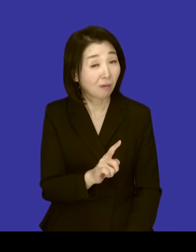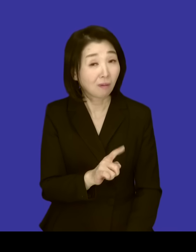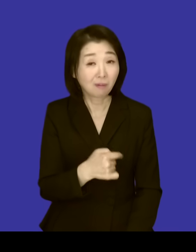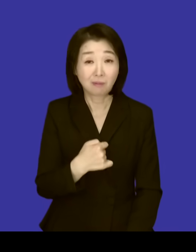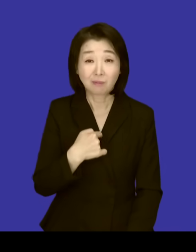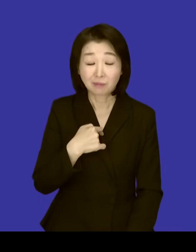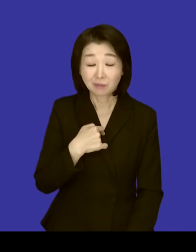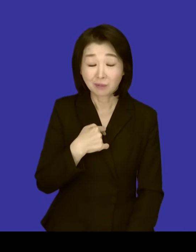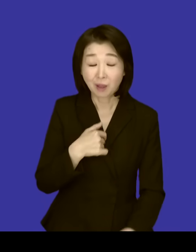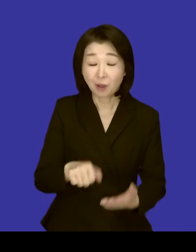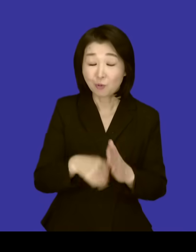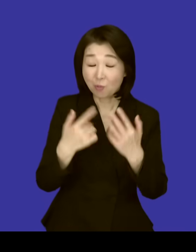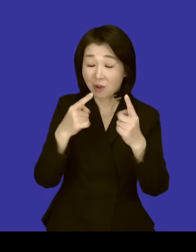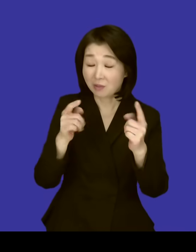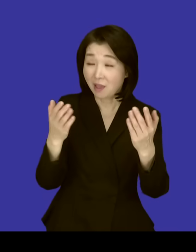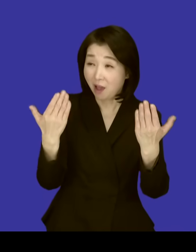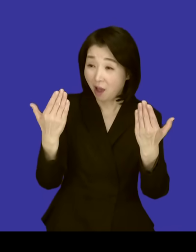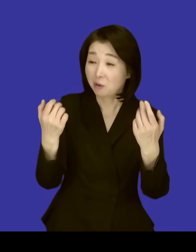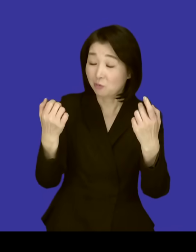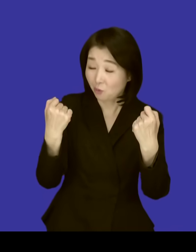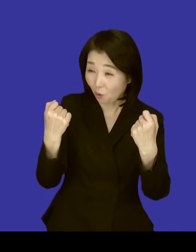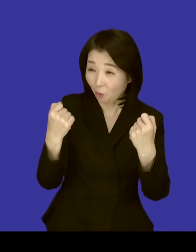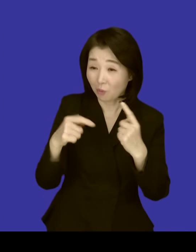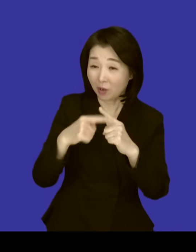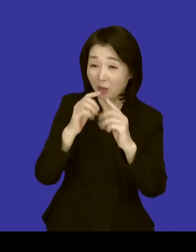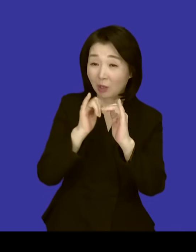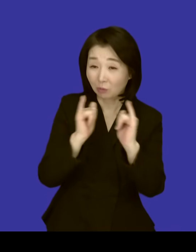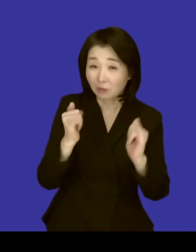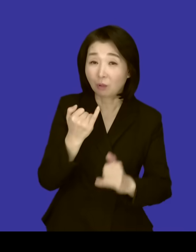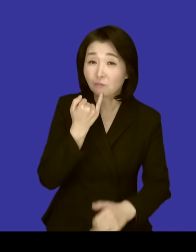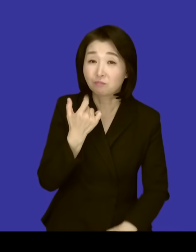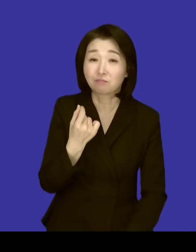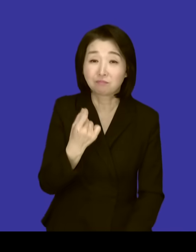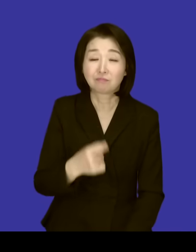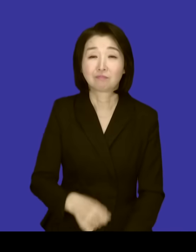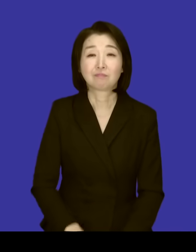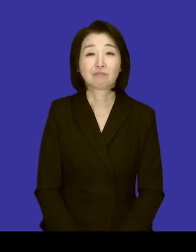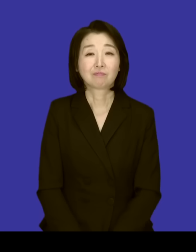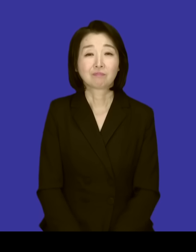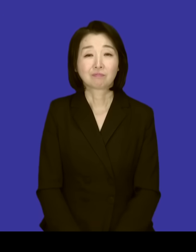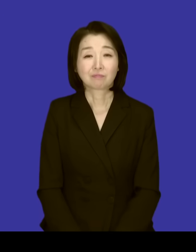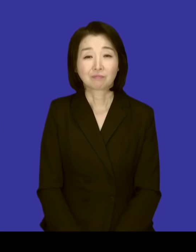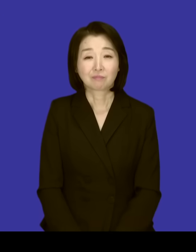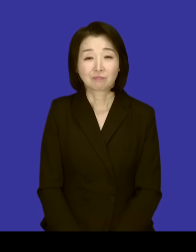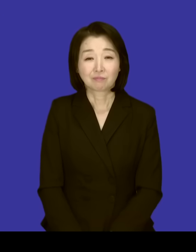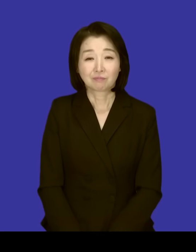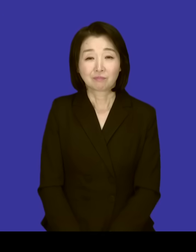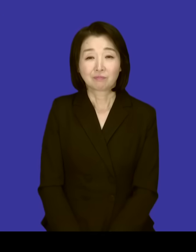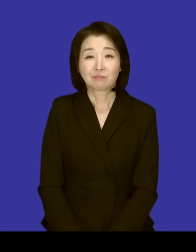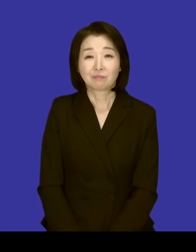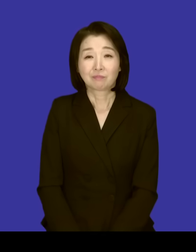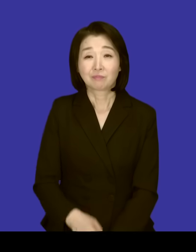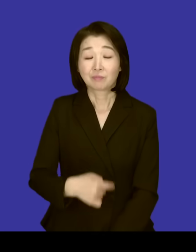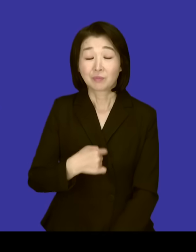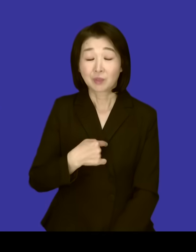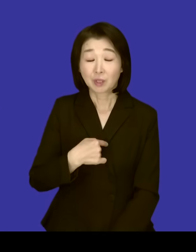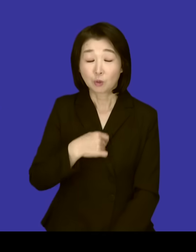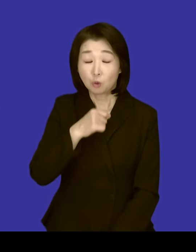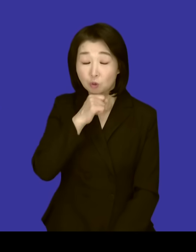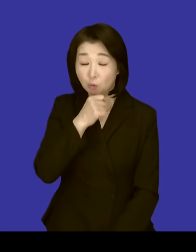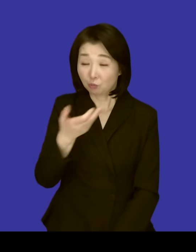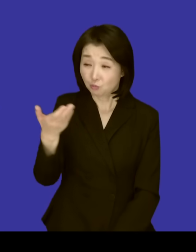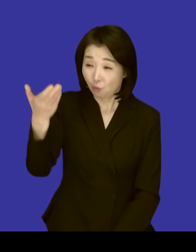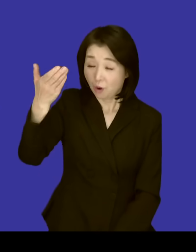이왕이면 명문대생이면서 간호사 하면 좋겠죠. 그렇죠. 명문대 예. 출신 간호사가 예. 최고죠. 근데 저도 이제 등수가 많이